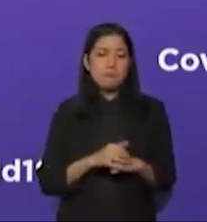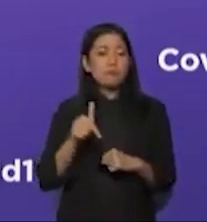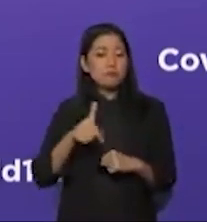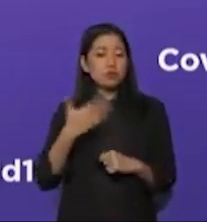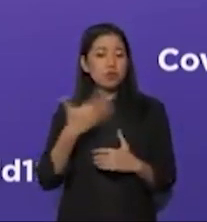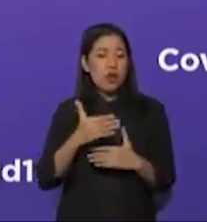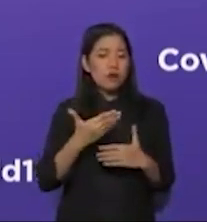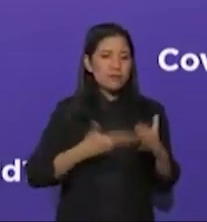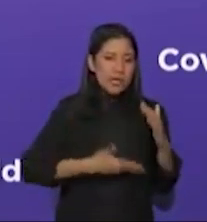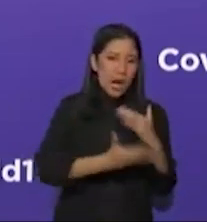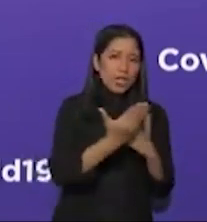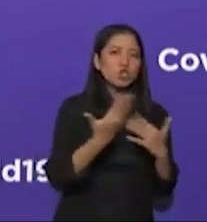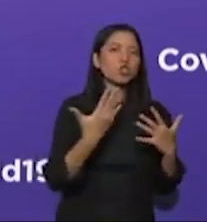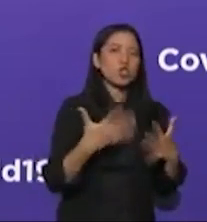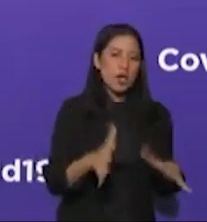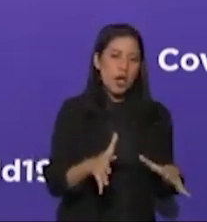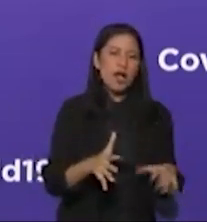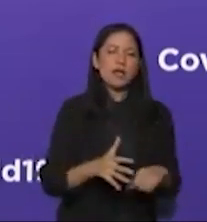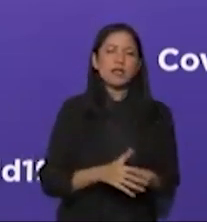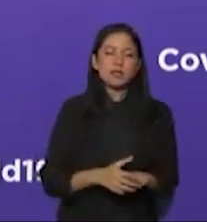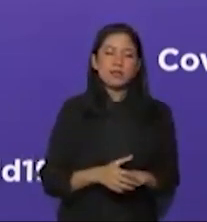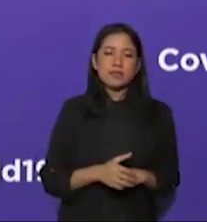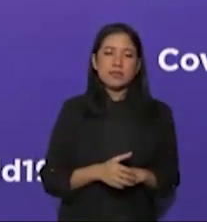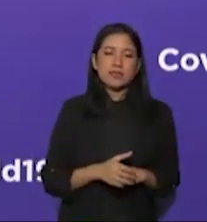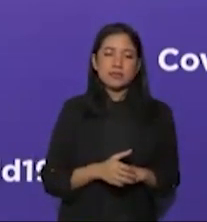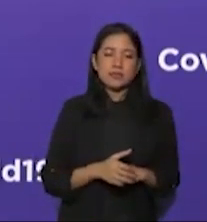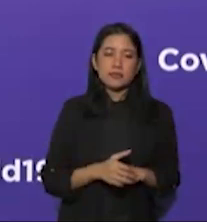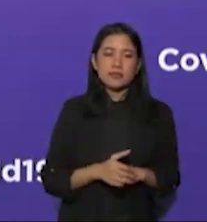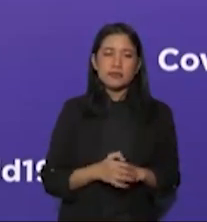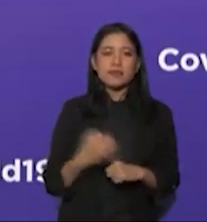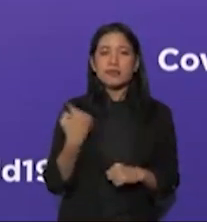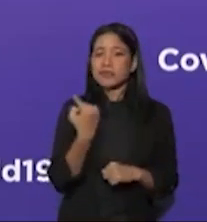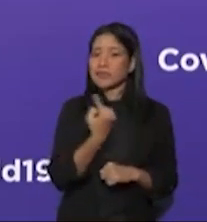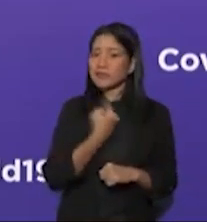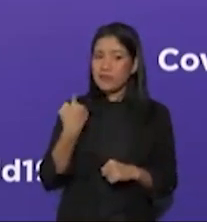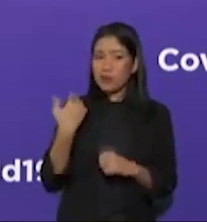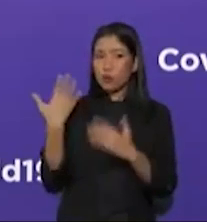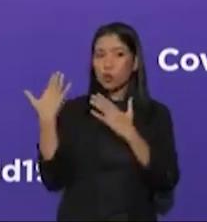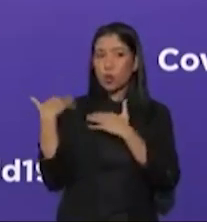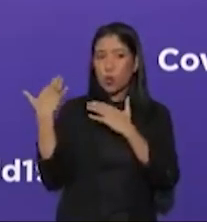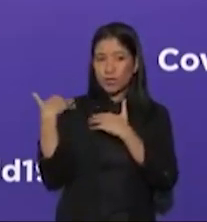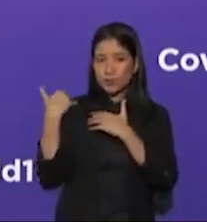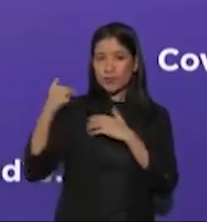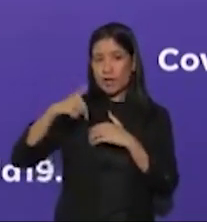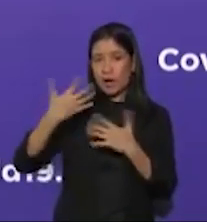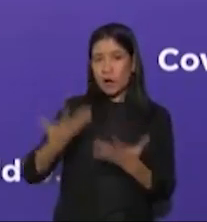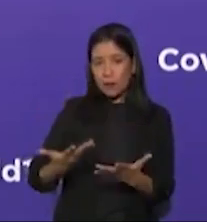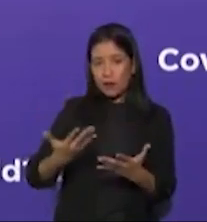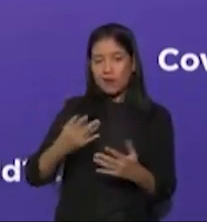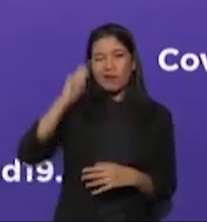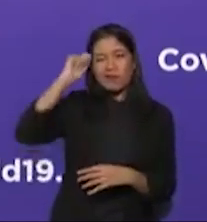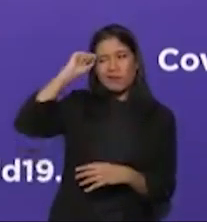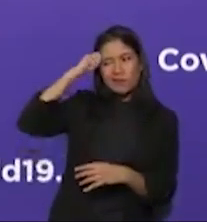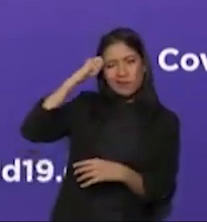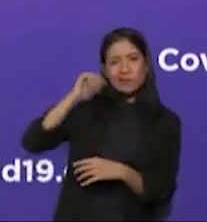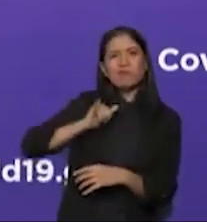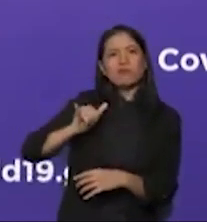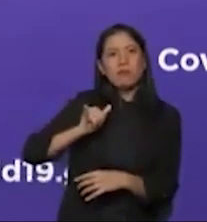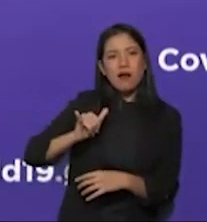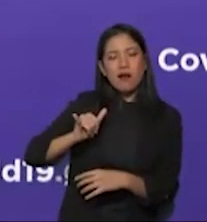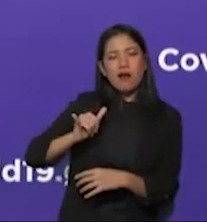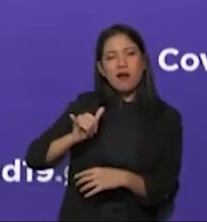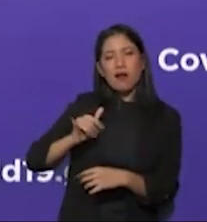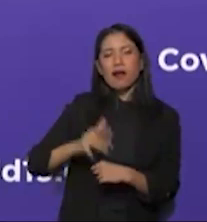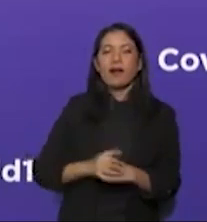untuk saling mengingatkan saling mengingatkan keluarga kita saling mengingatkan tetangga